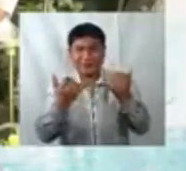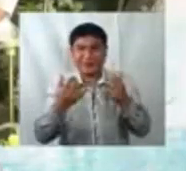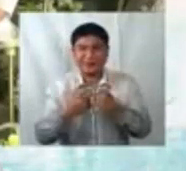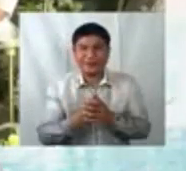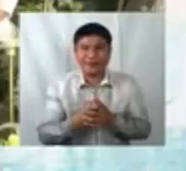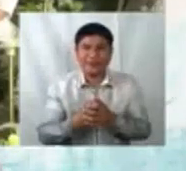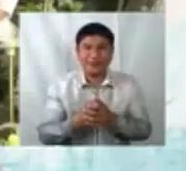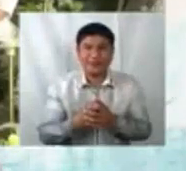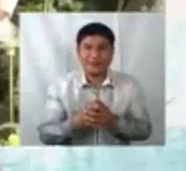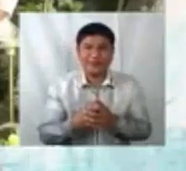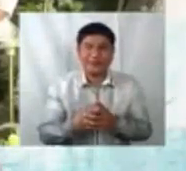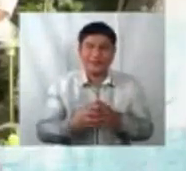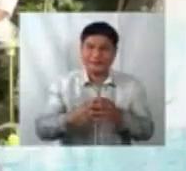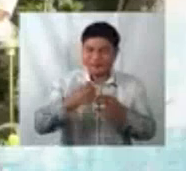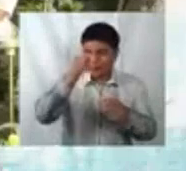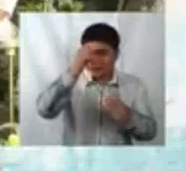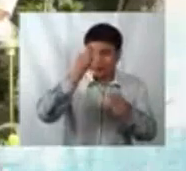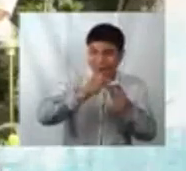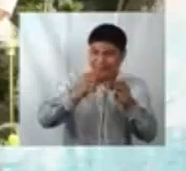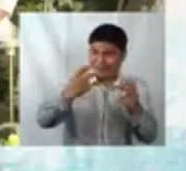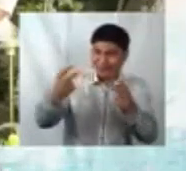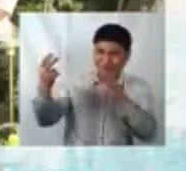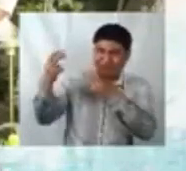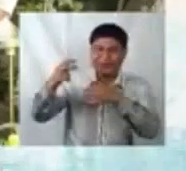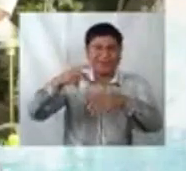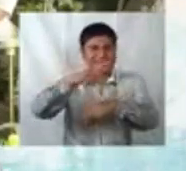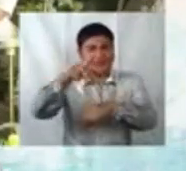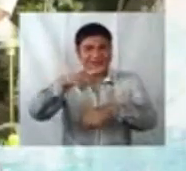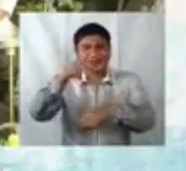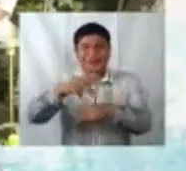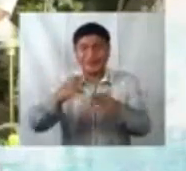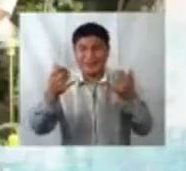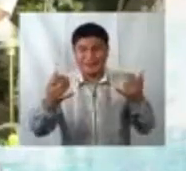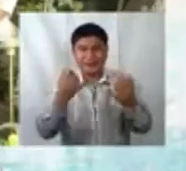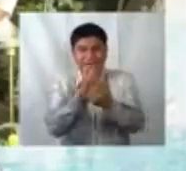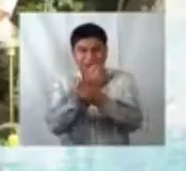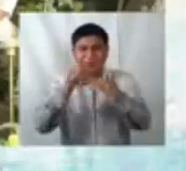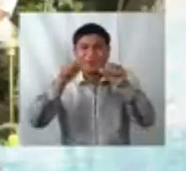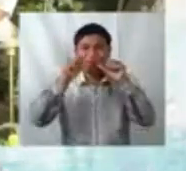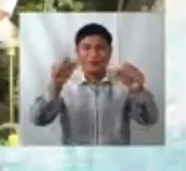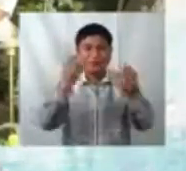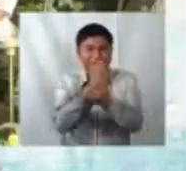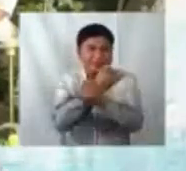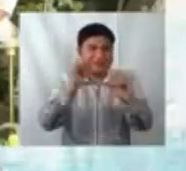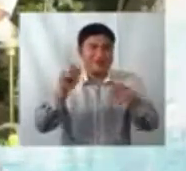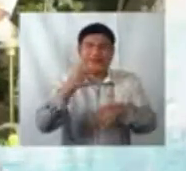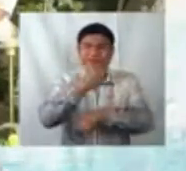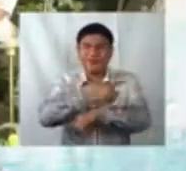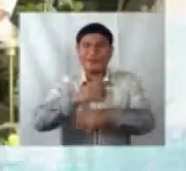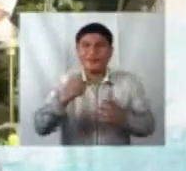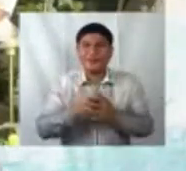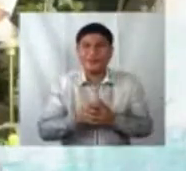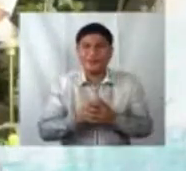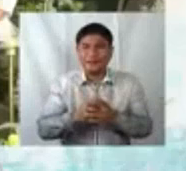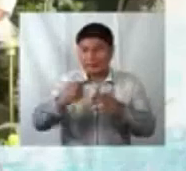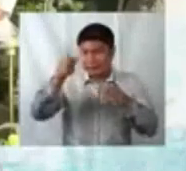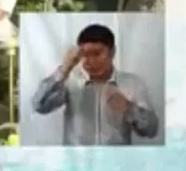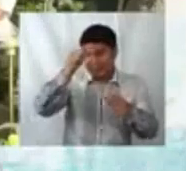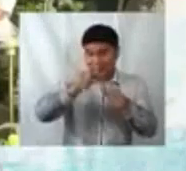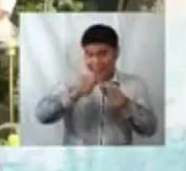sa kasaysayan, no? Itong proklamasyon ng independensya, inalala yung kasaysayan ng